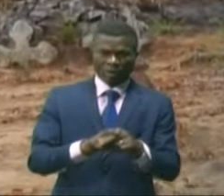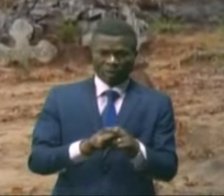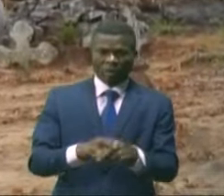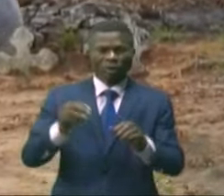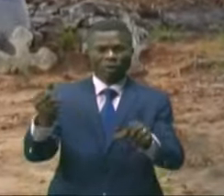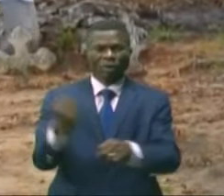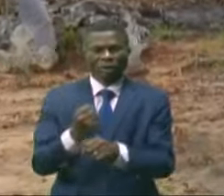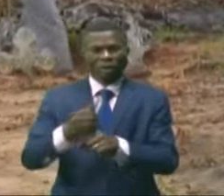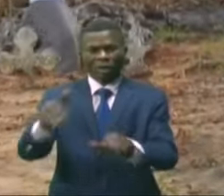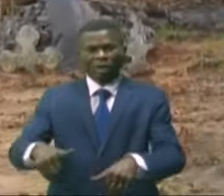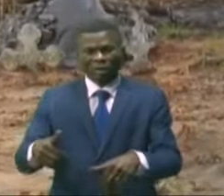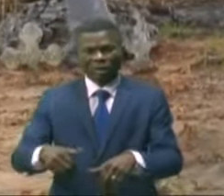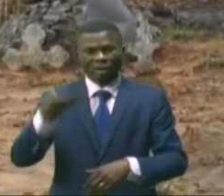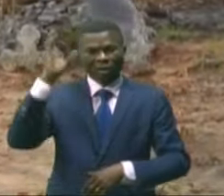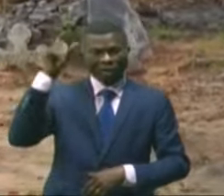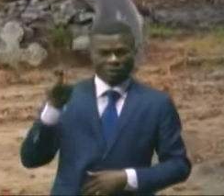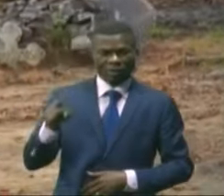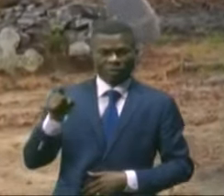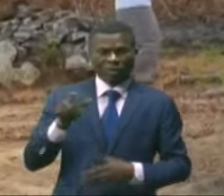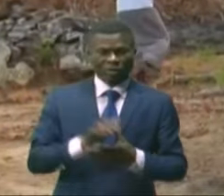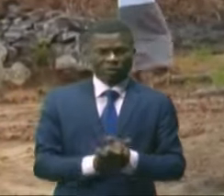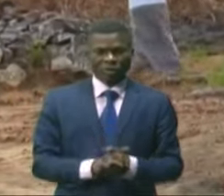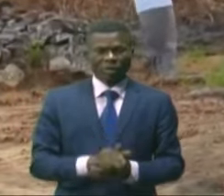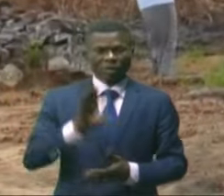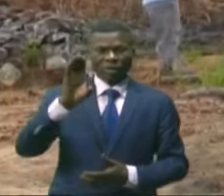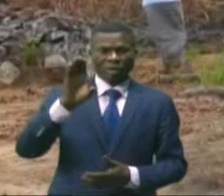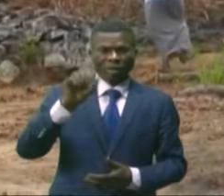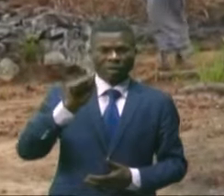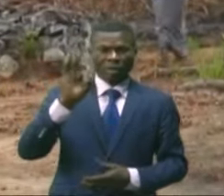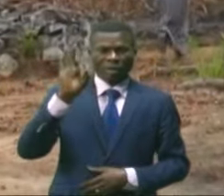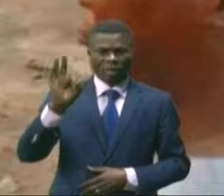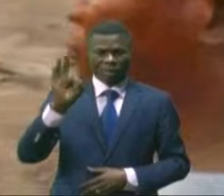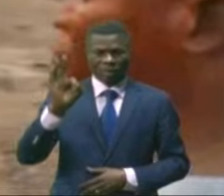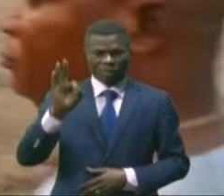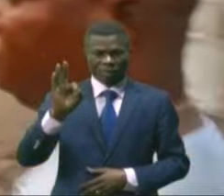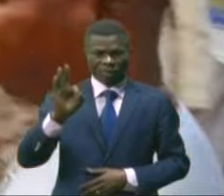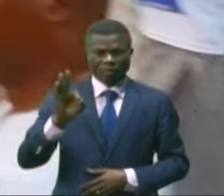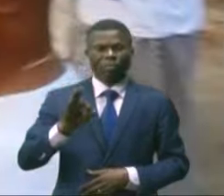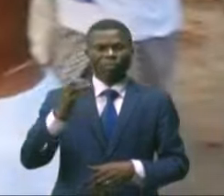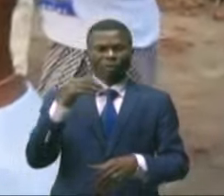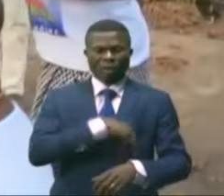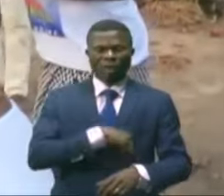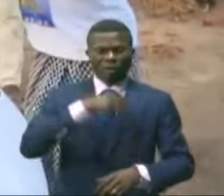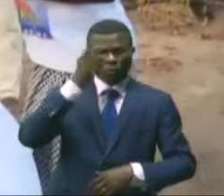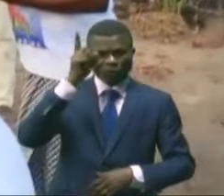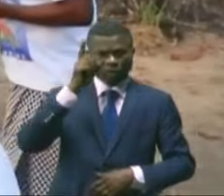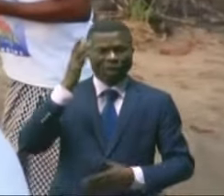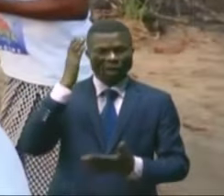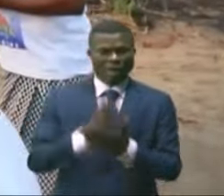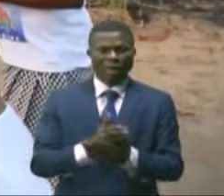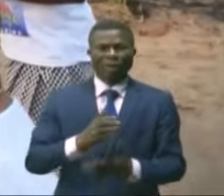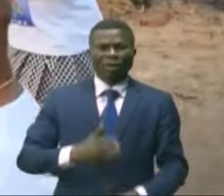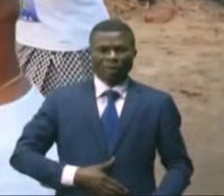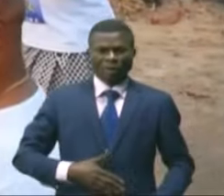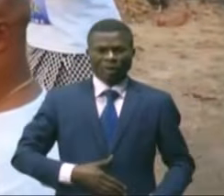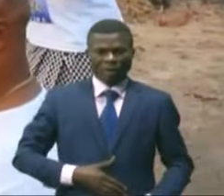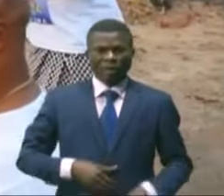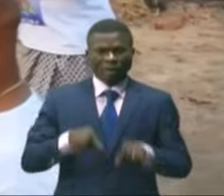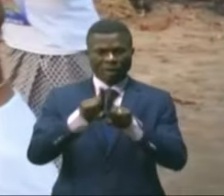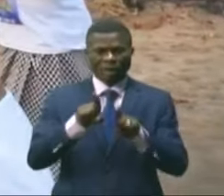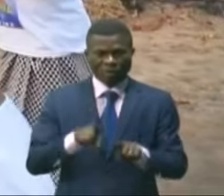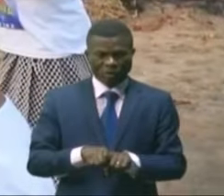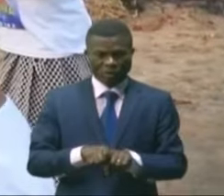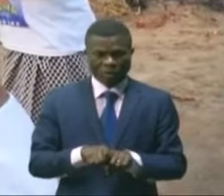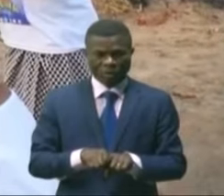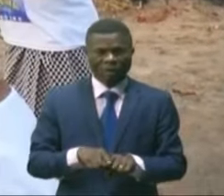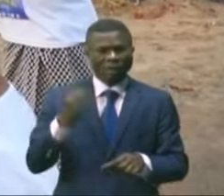l'agriculture dans des milieux ruraux. La CAF s'est donnée pour mission de lutter efficacement contre la famine et en même temps donner